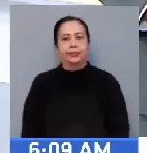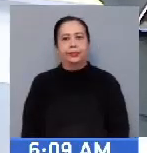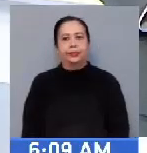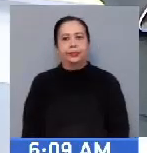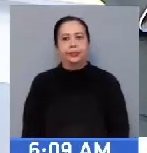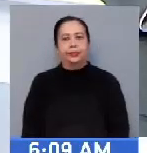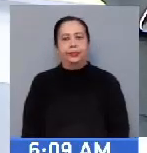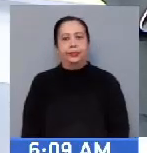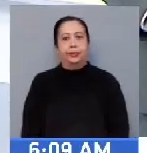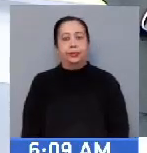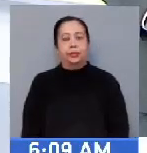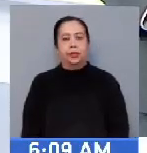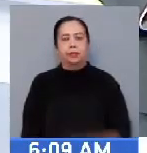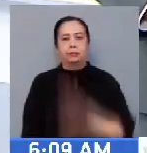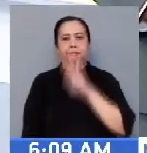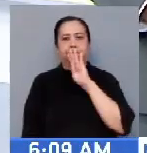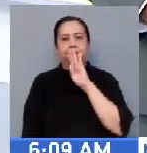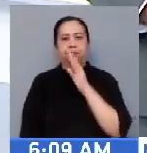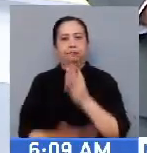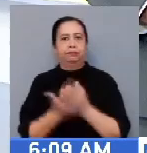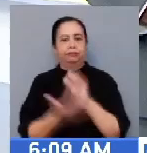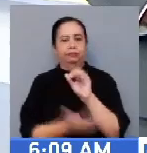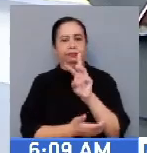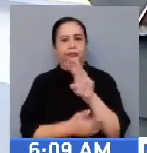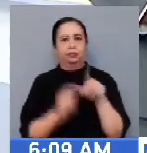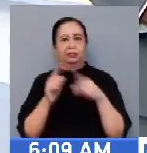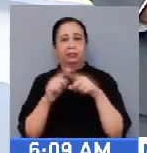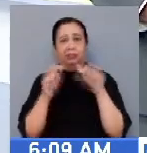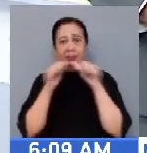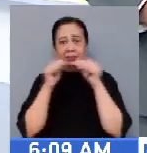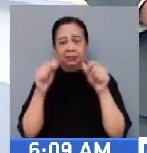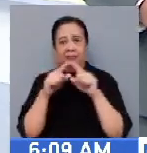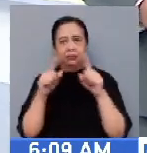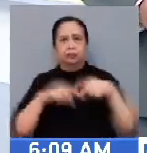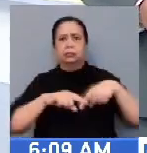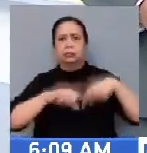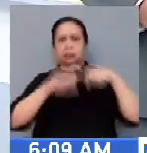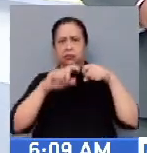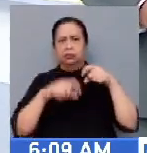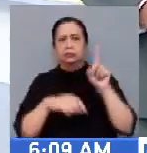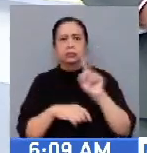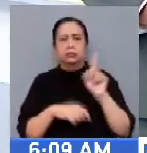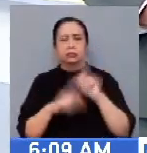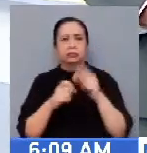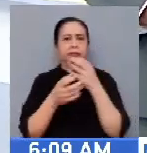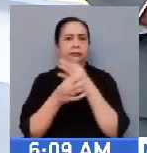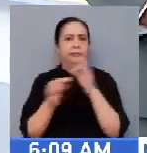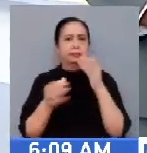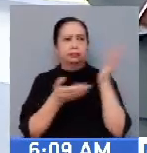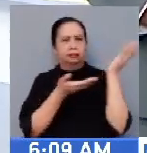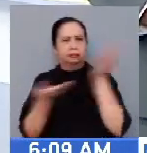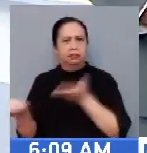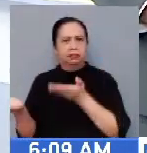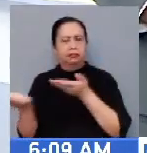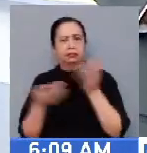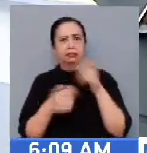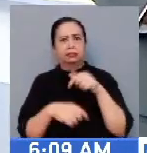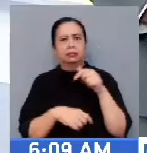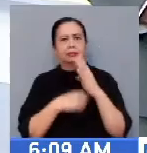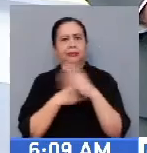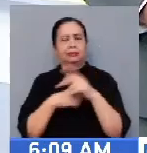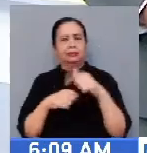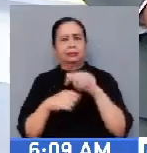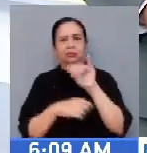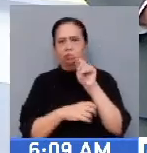Nadismaya ang ilang OFW nang i-anunsyo ng gobyerno na sususpindihin nila ang libreng hatid sa mga balikbayan sa Hunyo. Pero